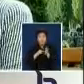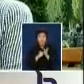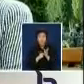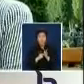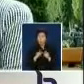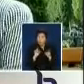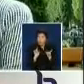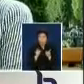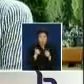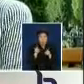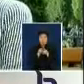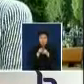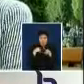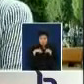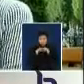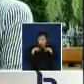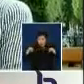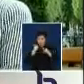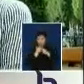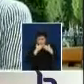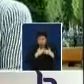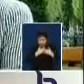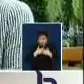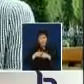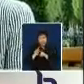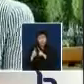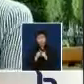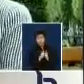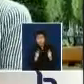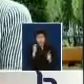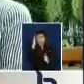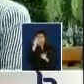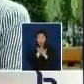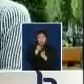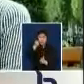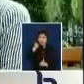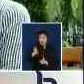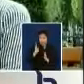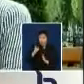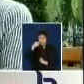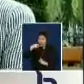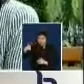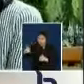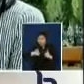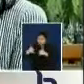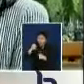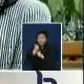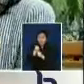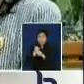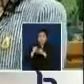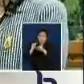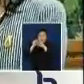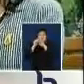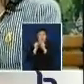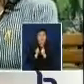พแล้วก็เป็นฐานการผลิตสุดท้ายแล้วก็เป็นฐานที่จะเกิดการจ้างงานขึ้นในเมืองไทยด้วยเช่นกันค่ะ ส่วนส